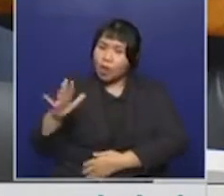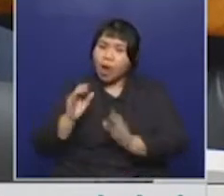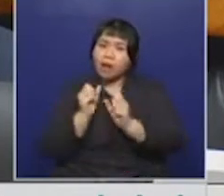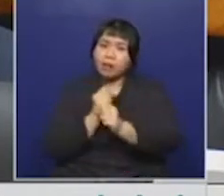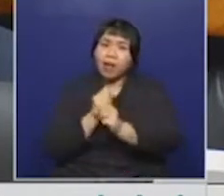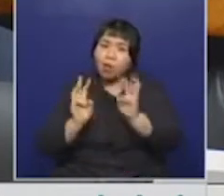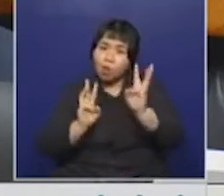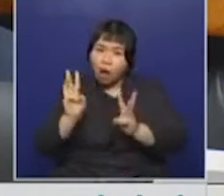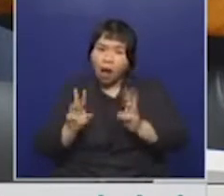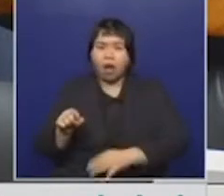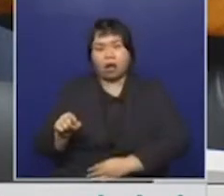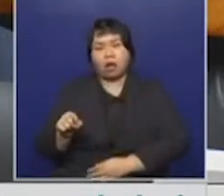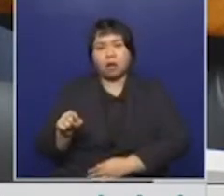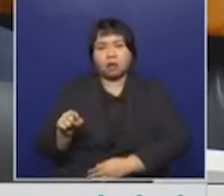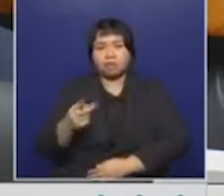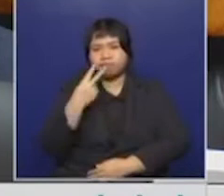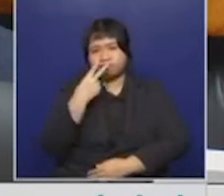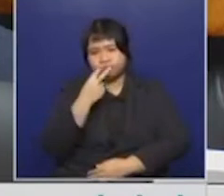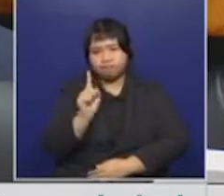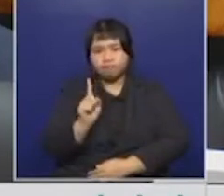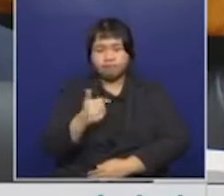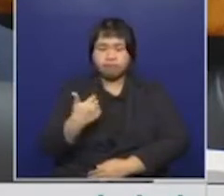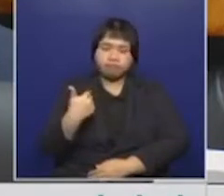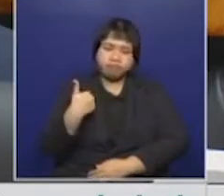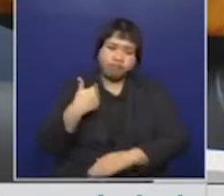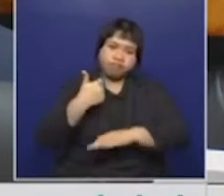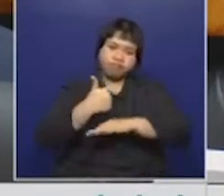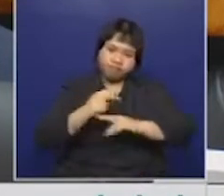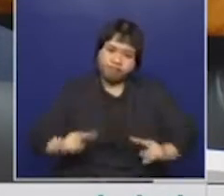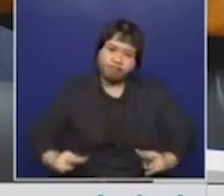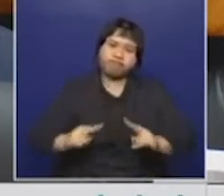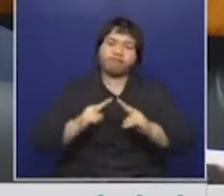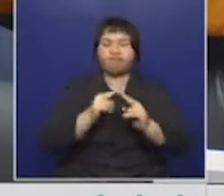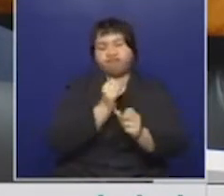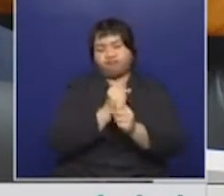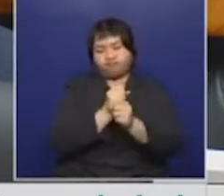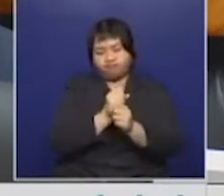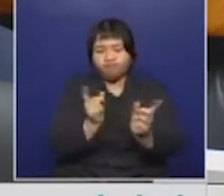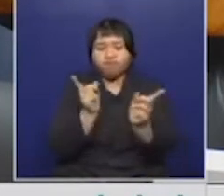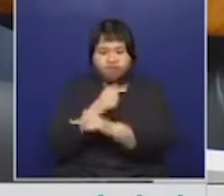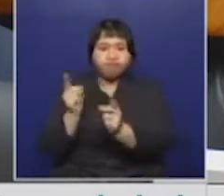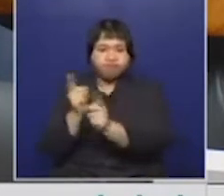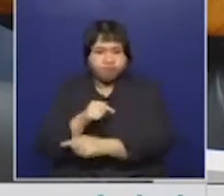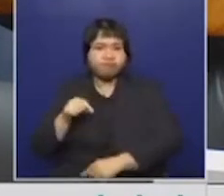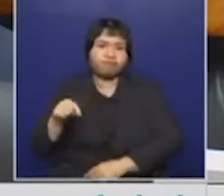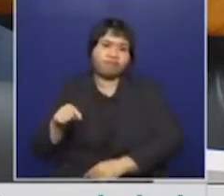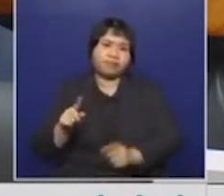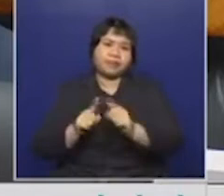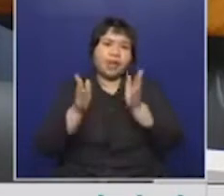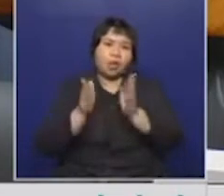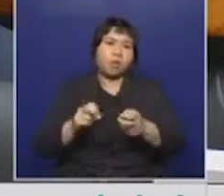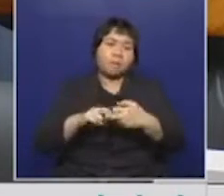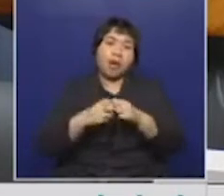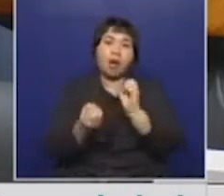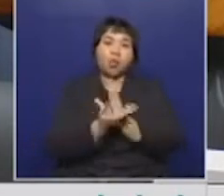เห็นได้ชัดเลยเขาว่าไม่ว่าจะเปลี่ยนเจ้ากระทรวงไปกี่คนสลับเก้าอี้รัฐมนตรีกันกี่หนแต่คนที่แนะนำผล